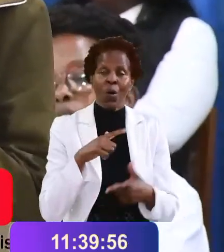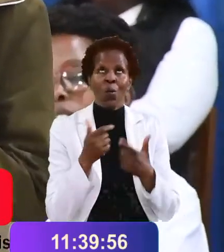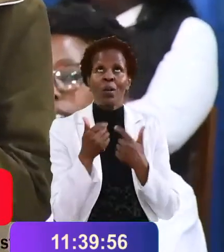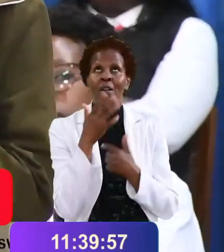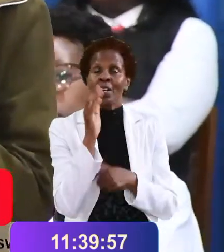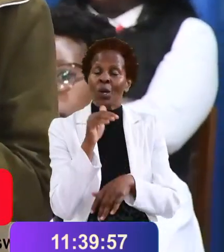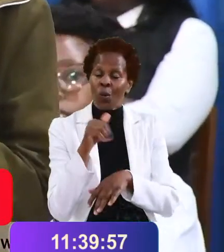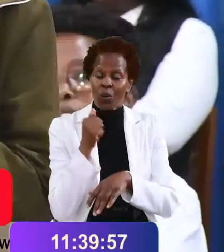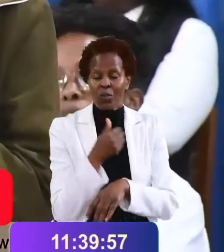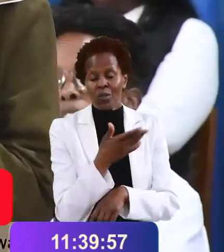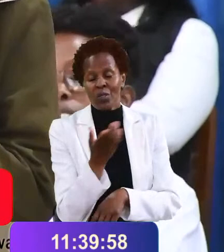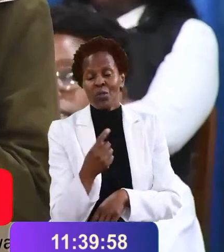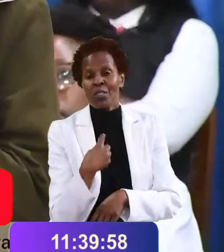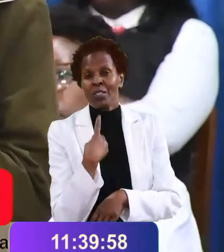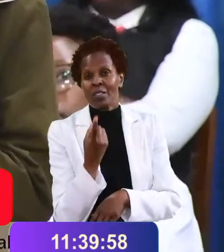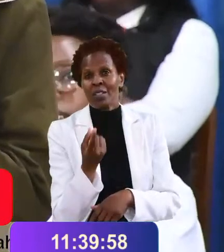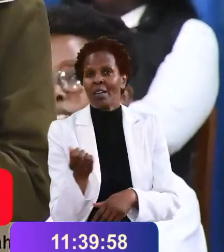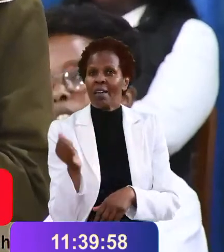akiniita